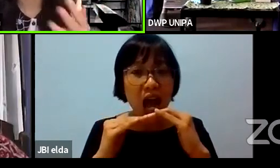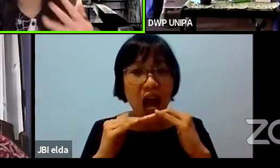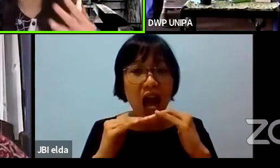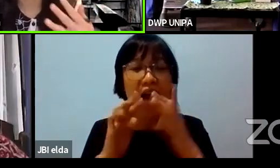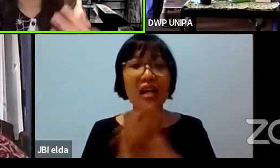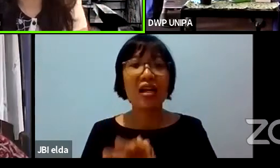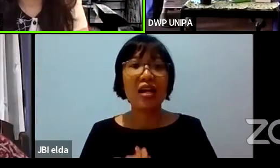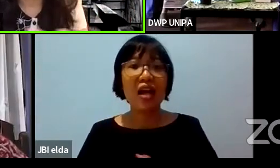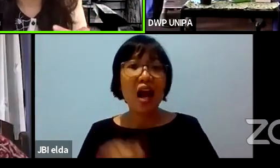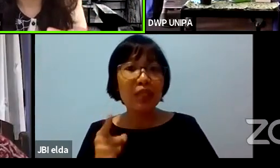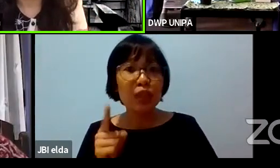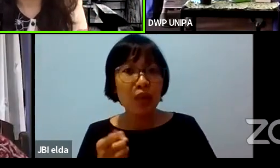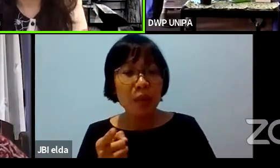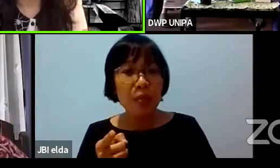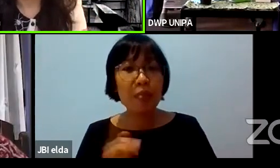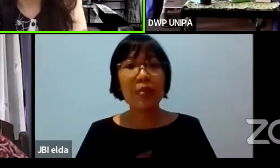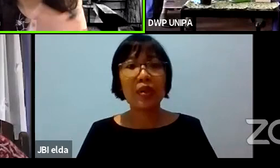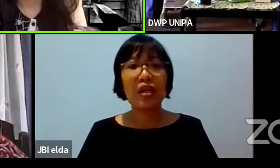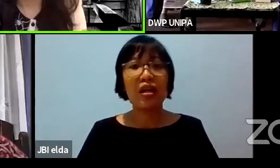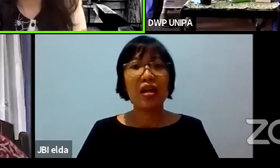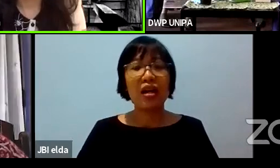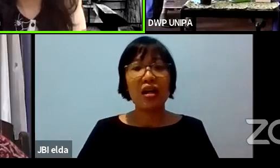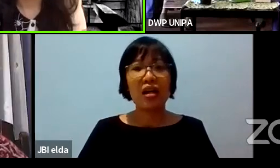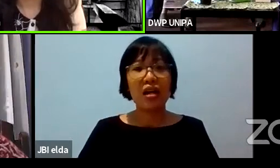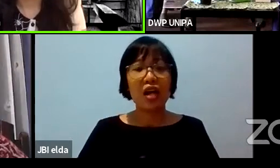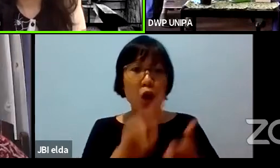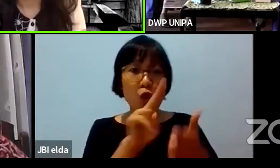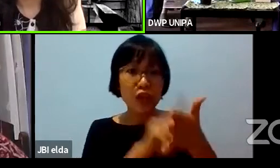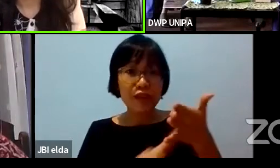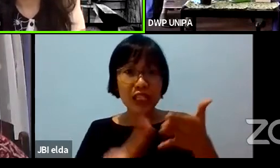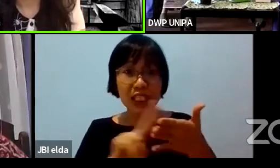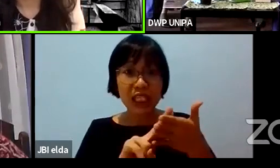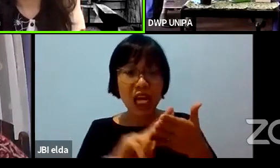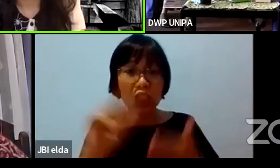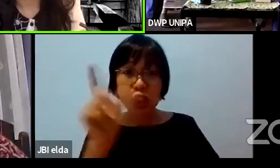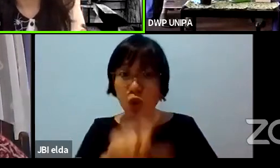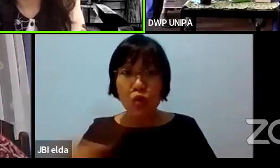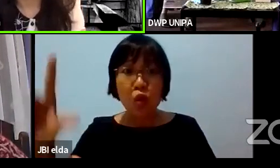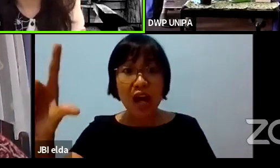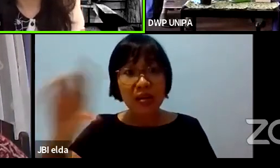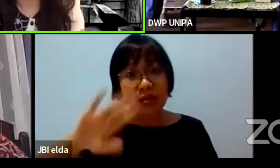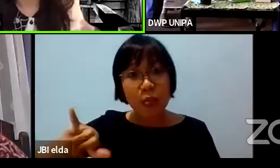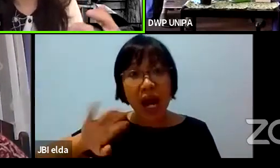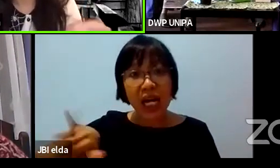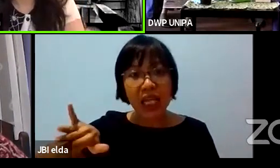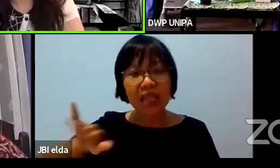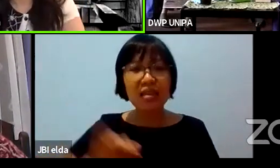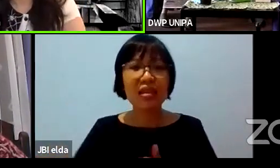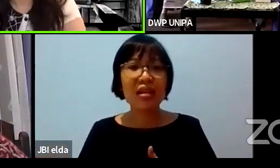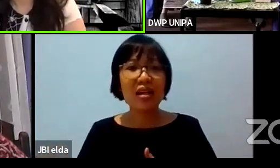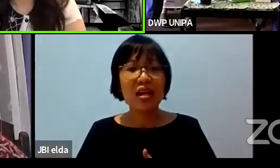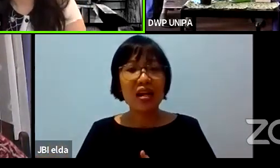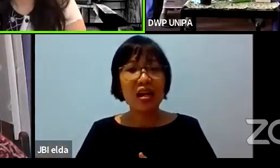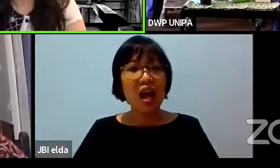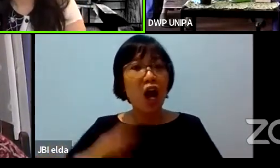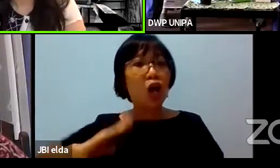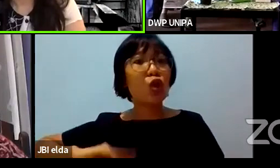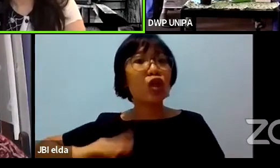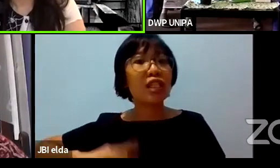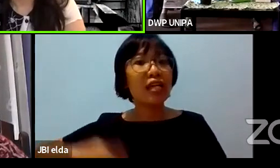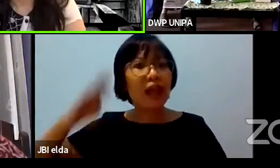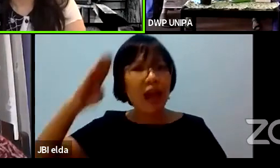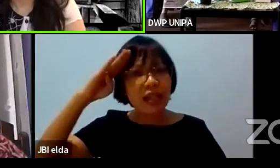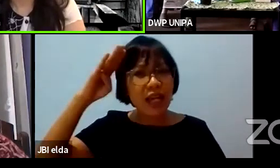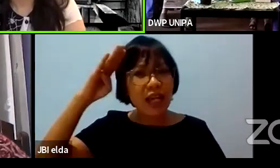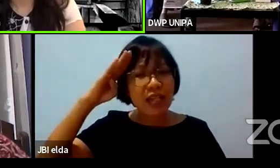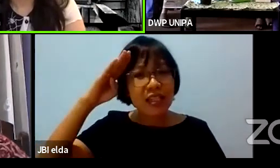pantas mendapatkan apa yang dia inginkan, promosi lebih cepat dan sebagainya. Dan perempuan itu selalu menganggap bahwa dia